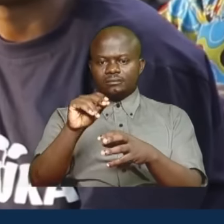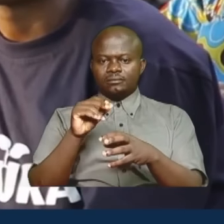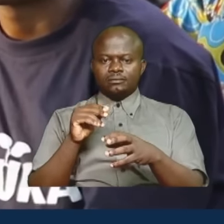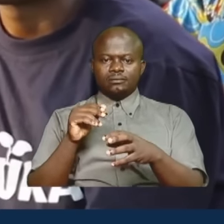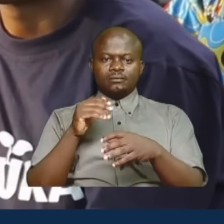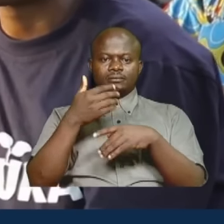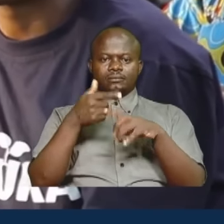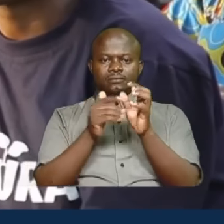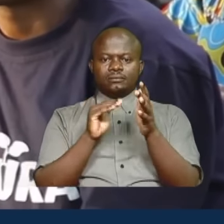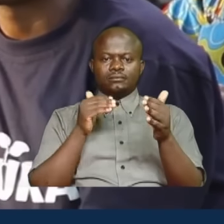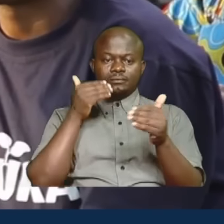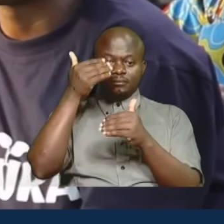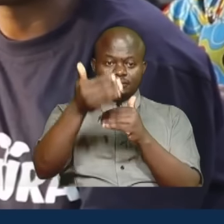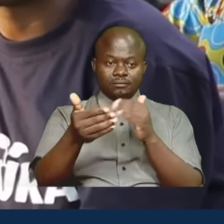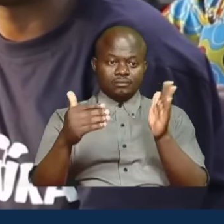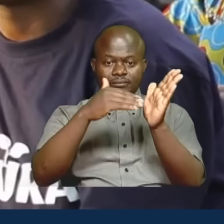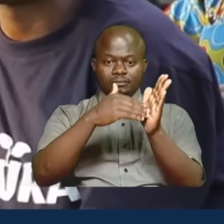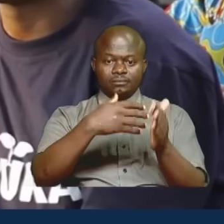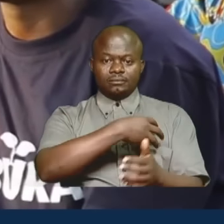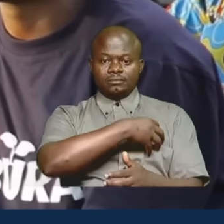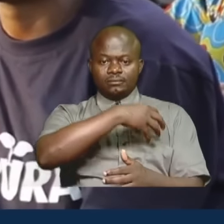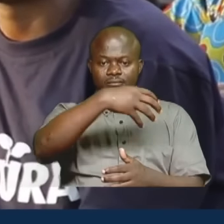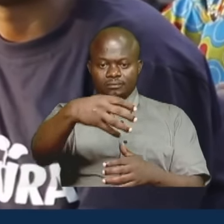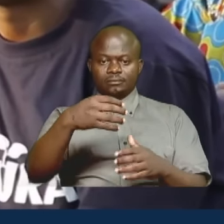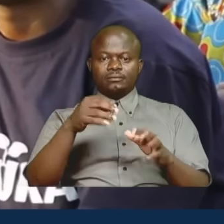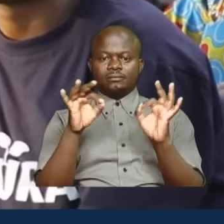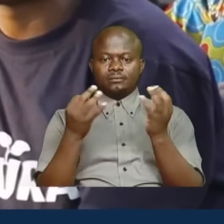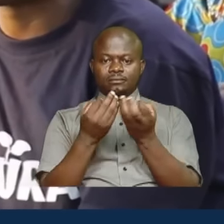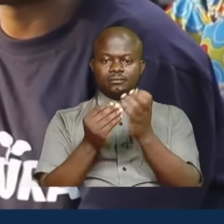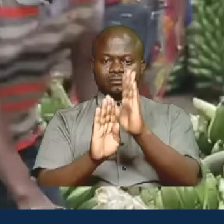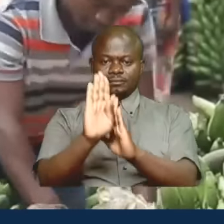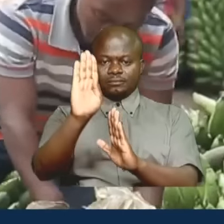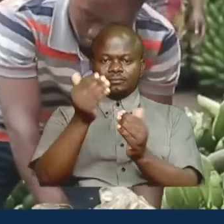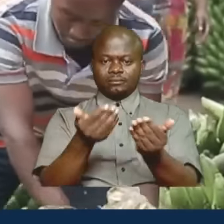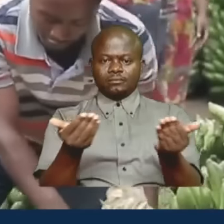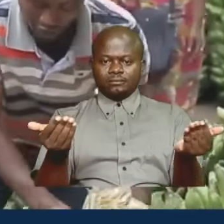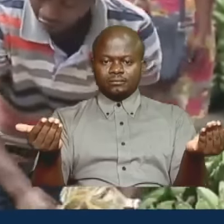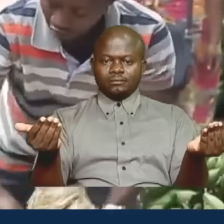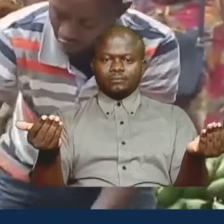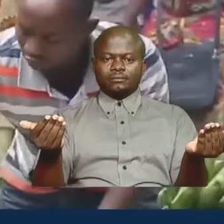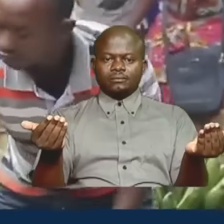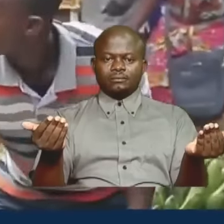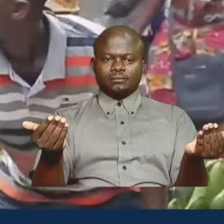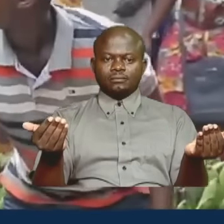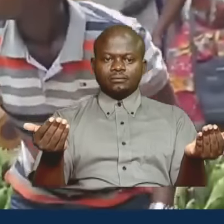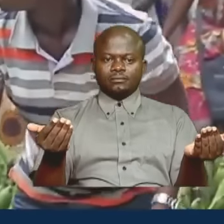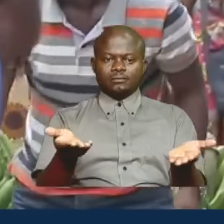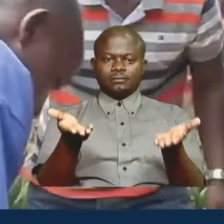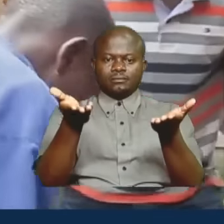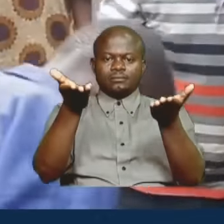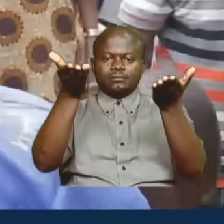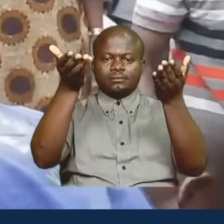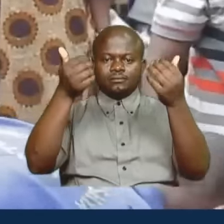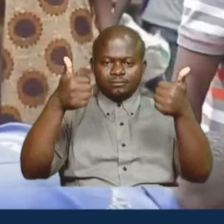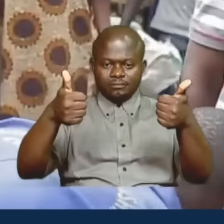kandi noneho ubukungu bw'umuryango butera imbere, abana bagakura neza,